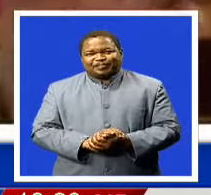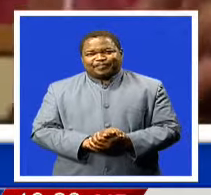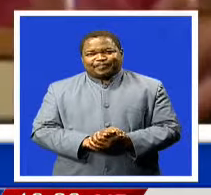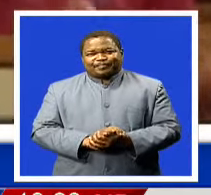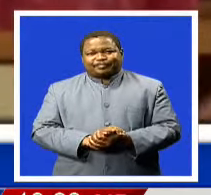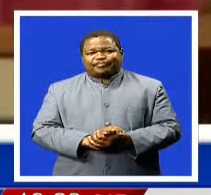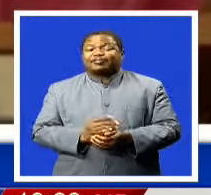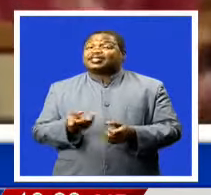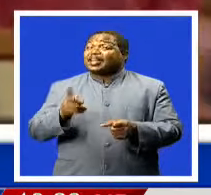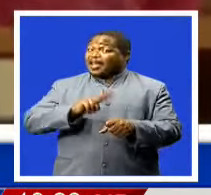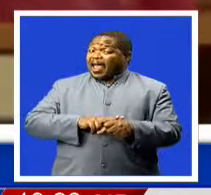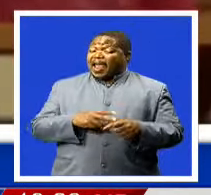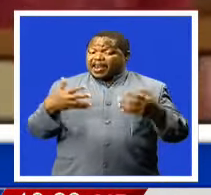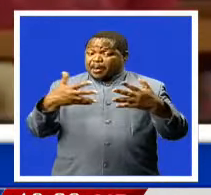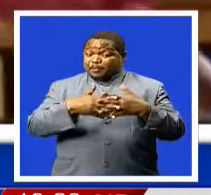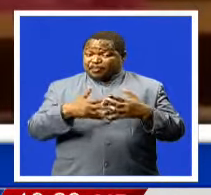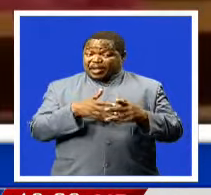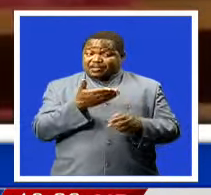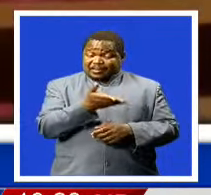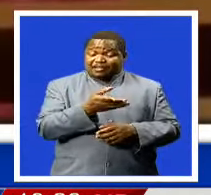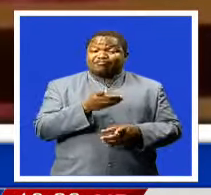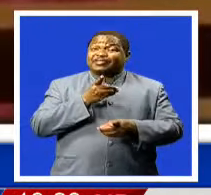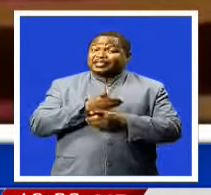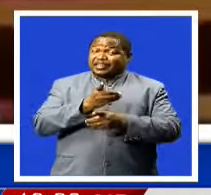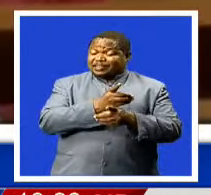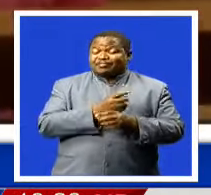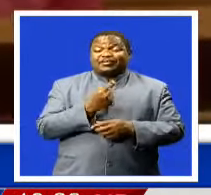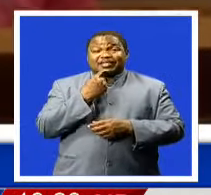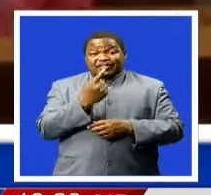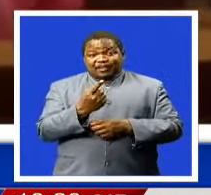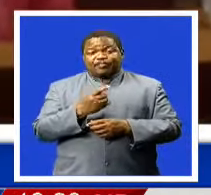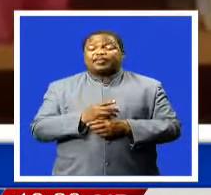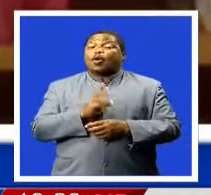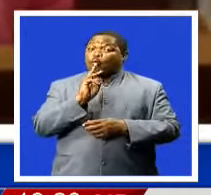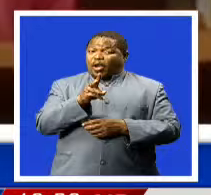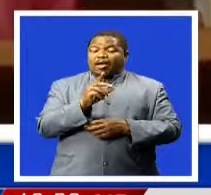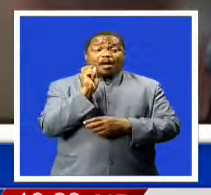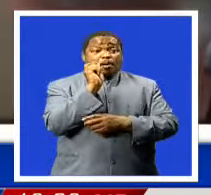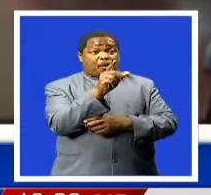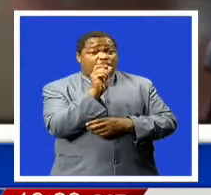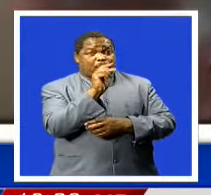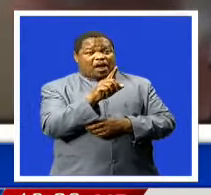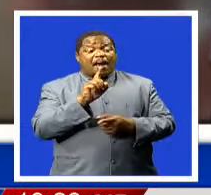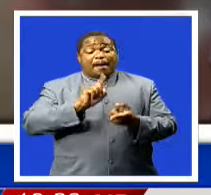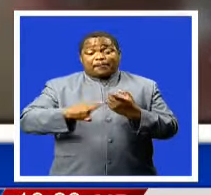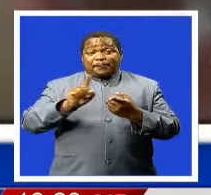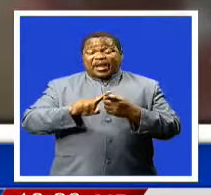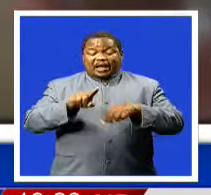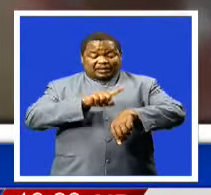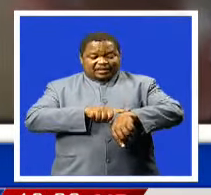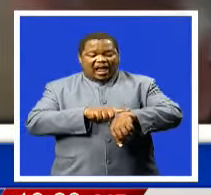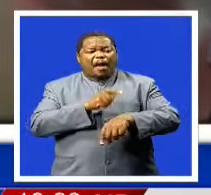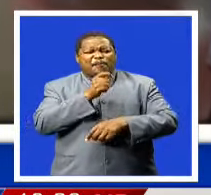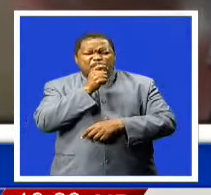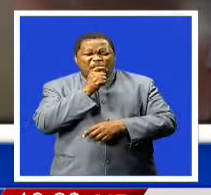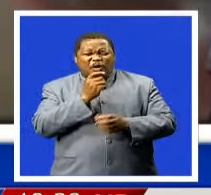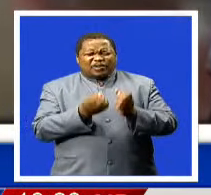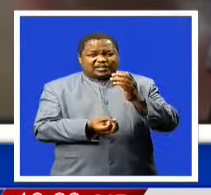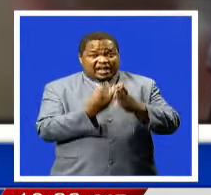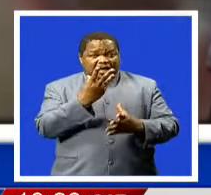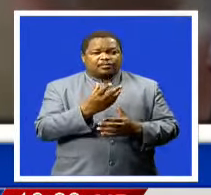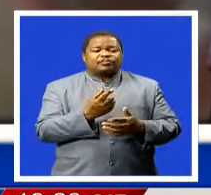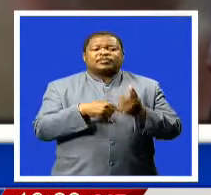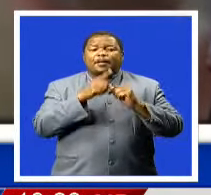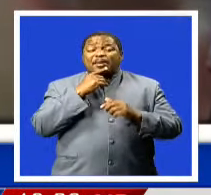Lokunye ke lokuphume kulo mhlangano ukuthi sekutobitha ukuthi le midlalo salicala ekuseni njengalokhu phambilini beyidlala entsambama. Lobekele